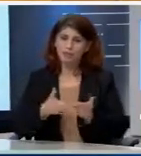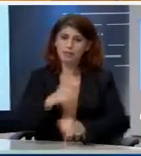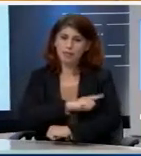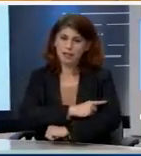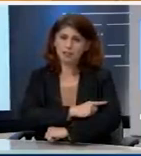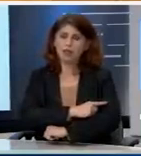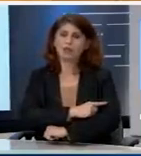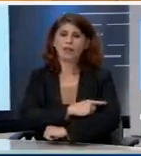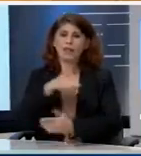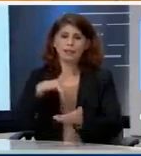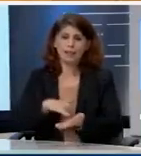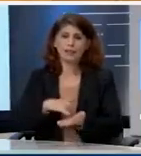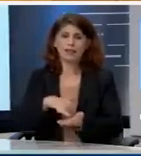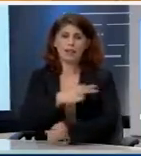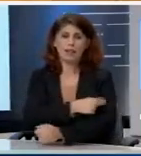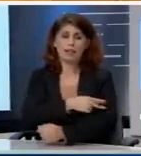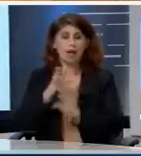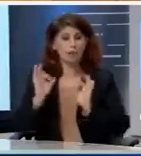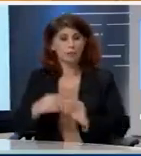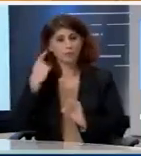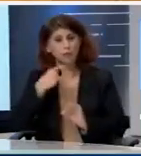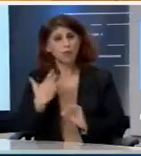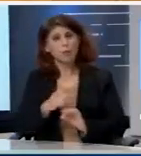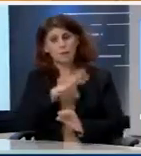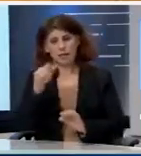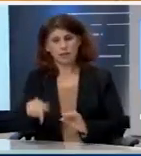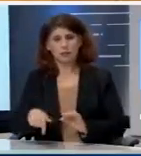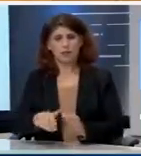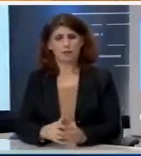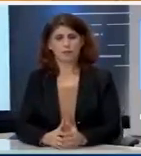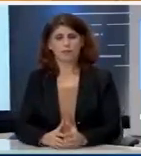κέντρα και κλινικές, ακριβώς με τη μορφή που είναι μέχρι και σήμερα.